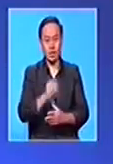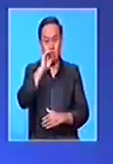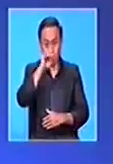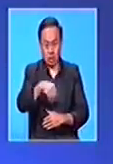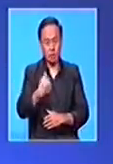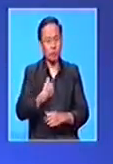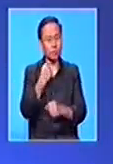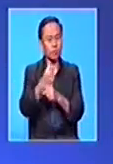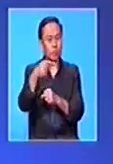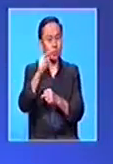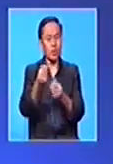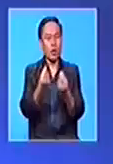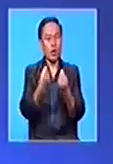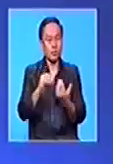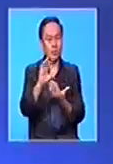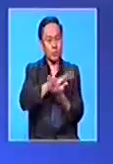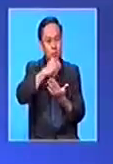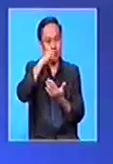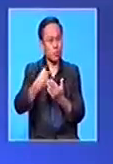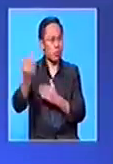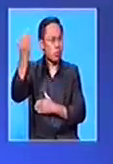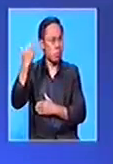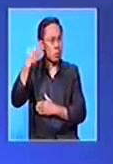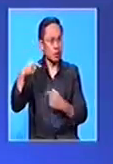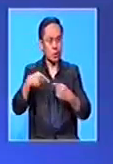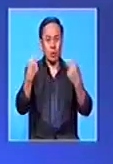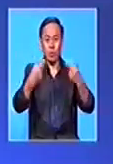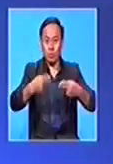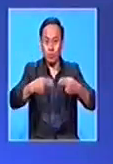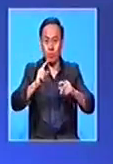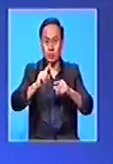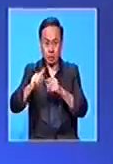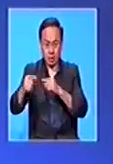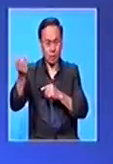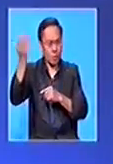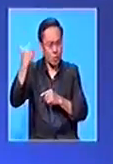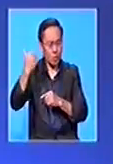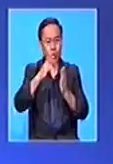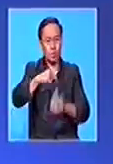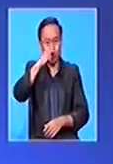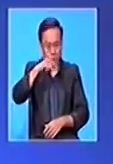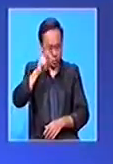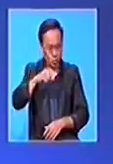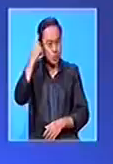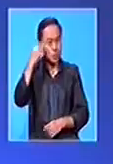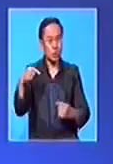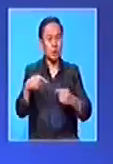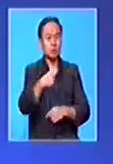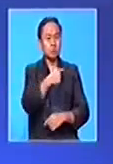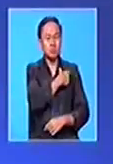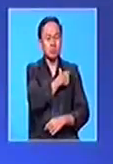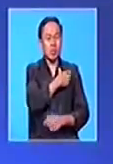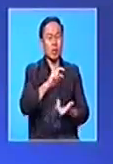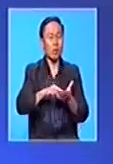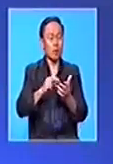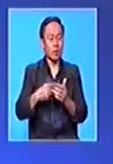างนั้นมีคุณูปการกับชาติไทยมาแต่อดีตนะครับเช่นในการสู้รบนั้นที่ลูกหลานไทยควรรู้ได้แก่เจ้าพระยาชัยานุภ